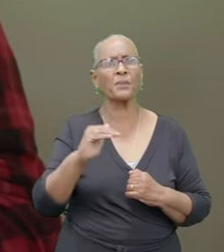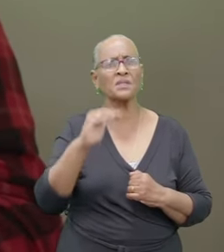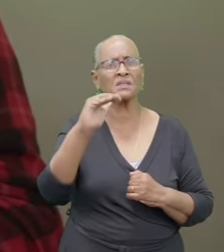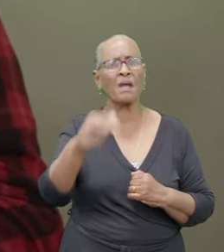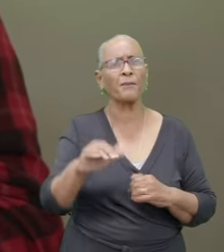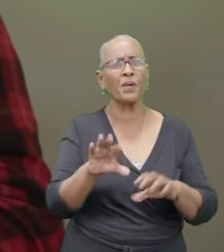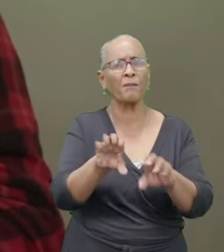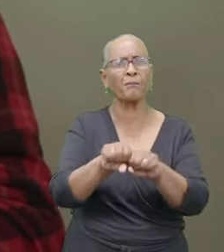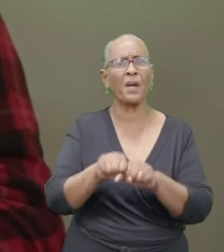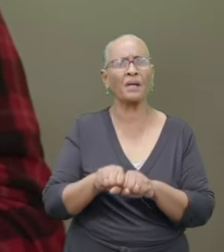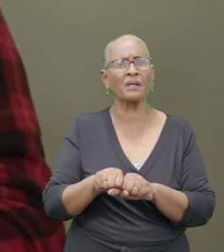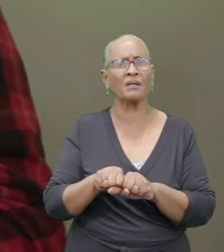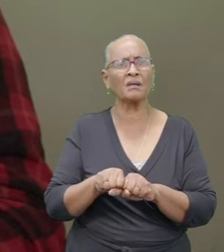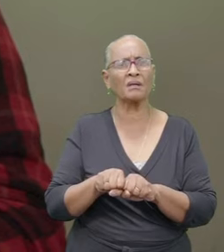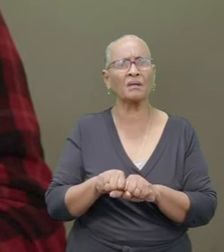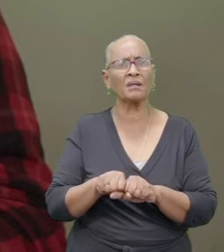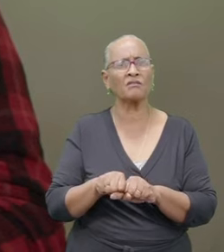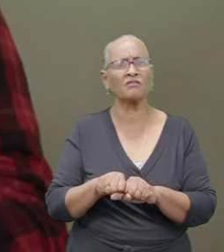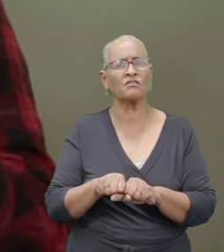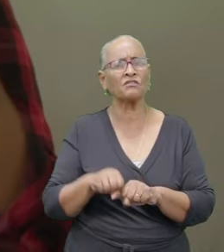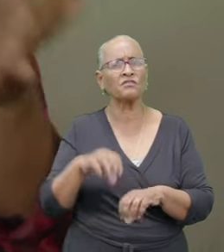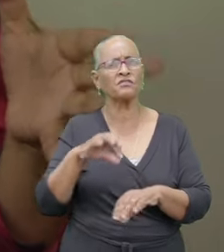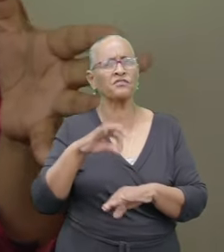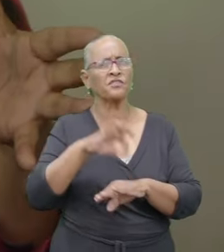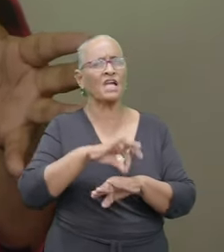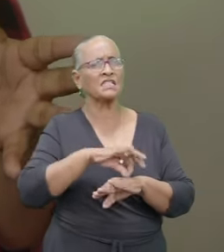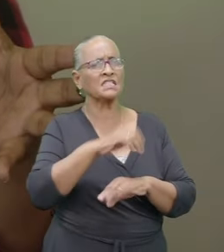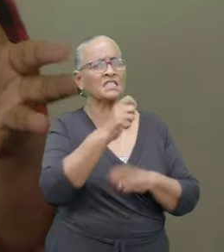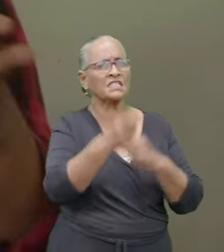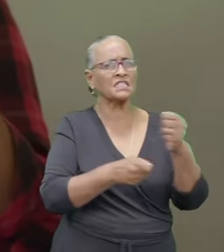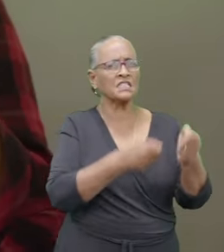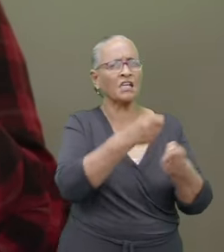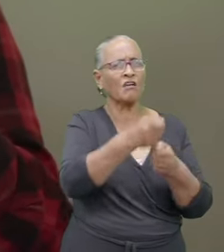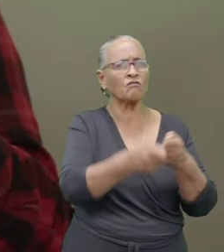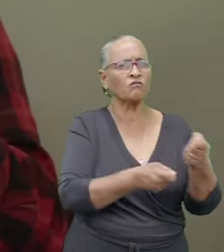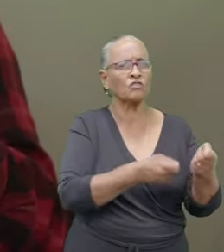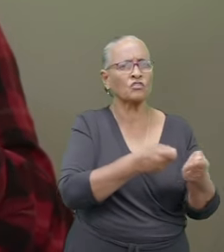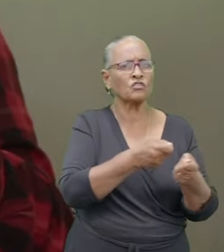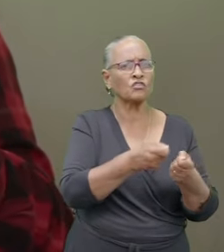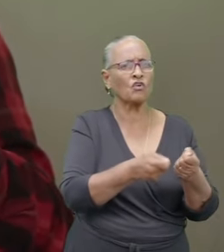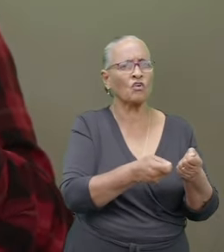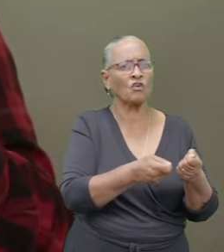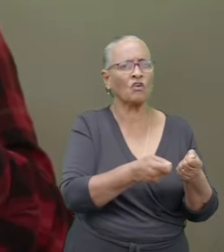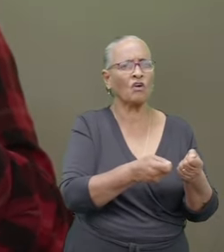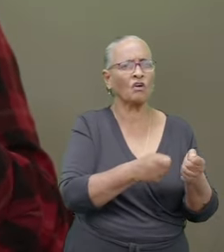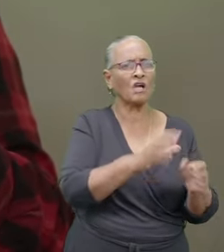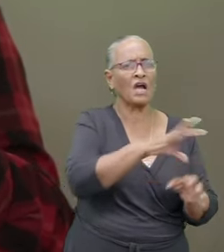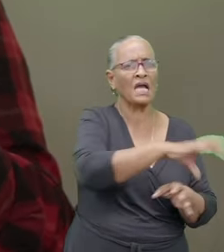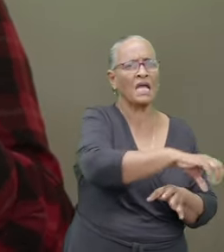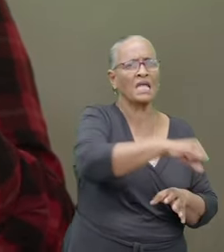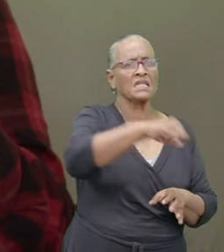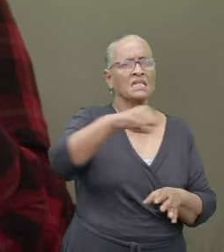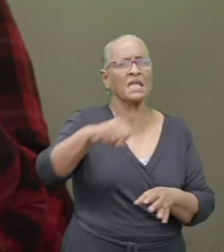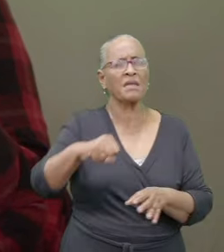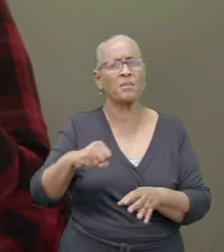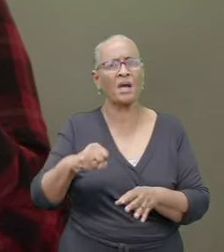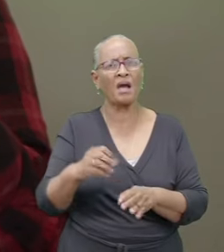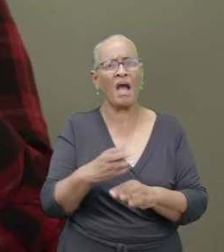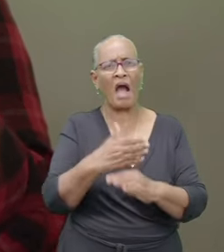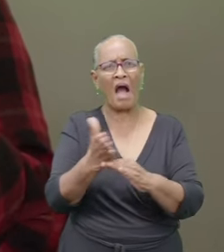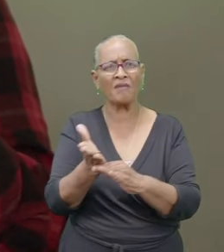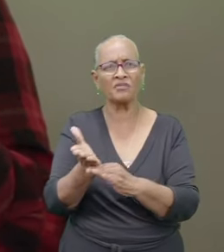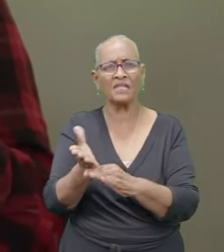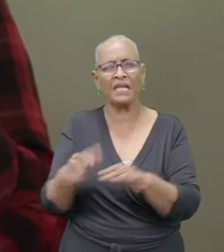initiëren, interne overplaatsing van verpleegkundigen van de algemene afdeling naar de meer kritieke afdeling.